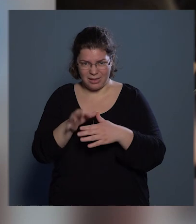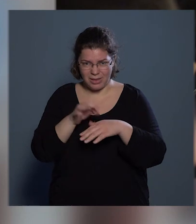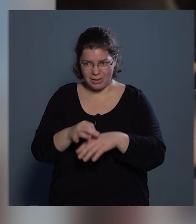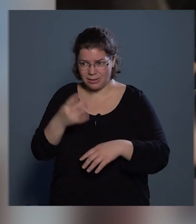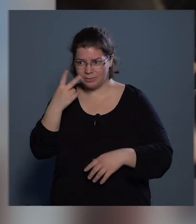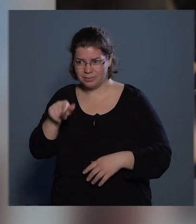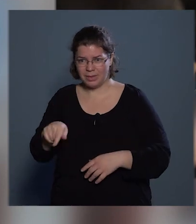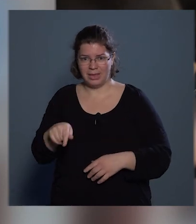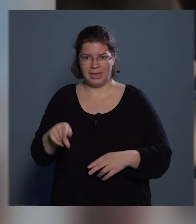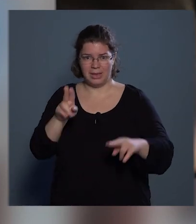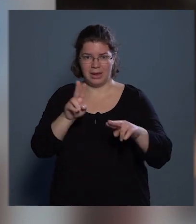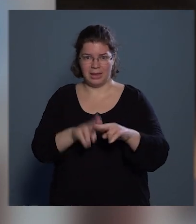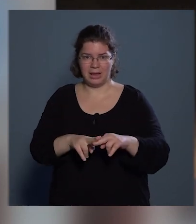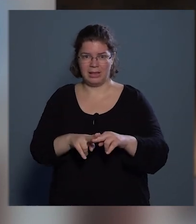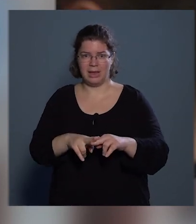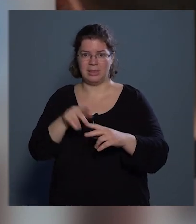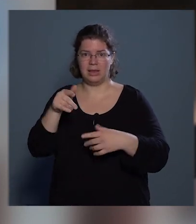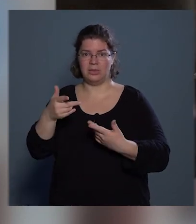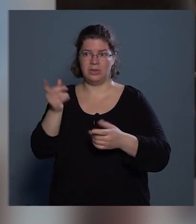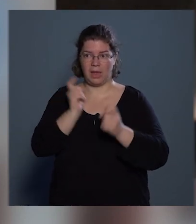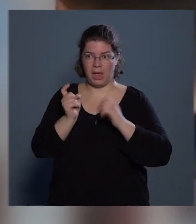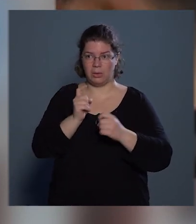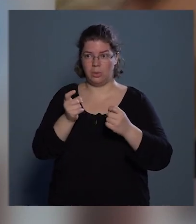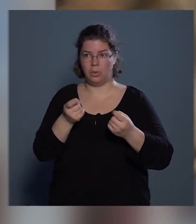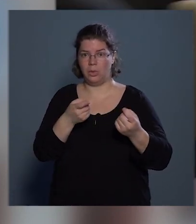rendeltetésszerű állapotra hozatalhoz szükséges összeg.